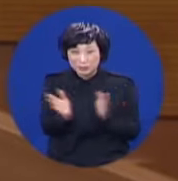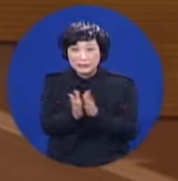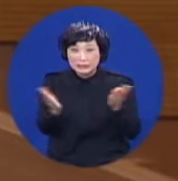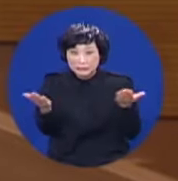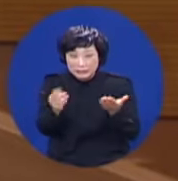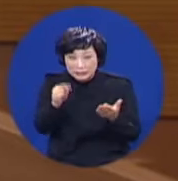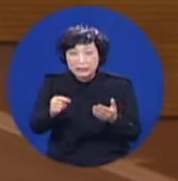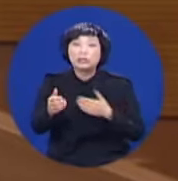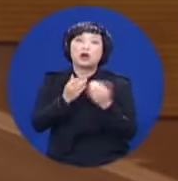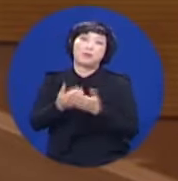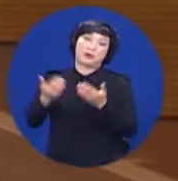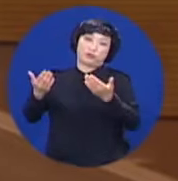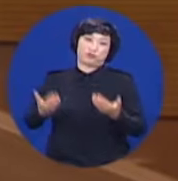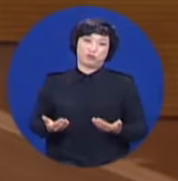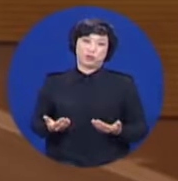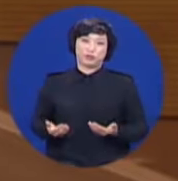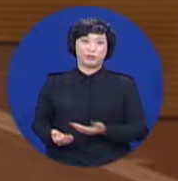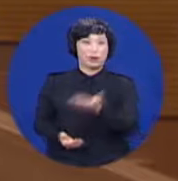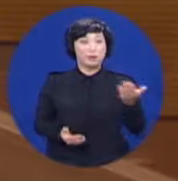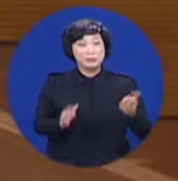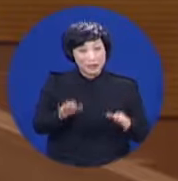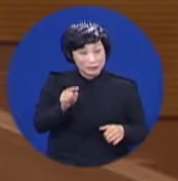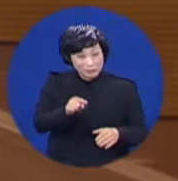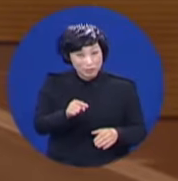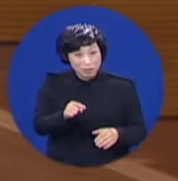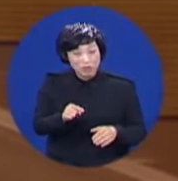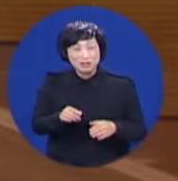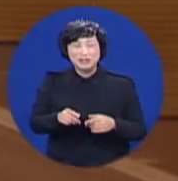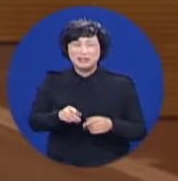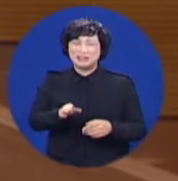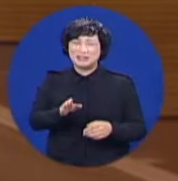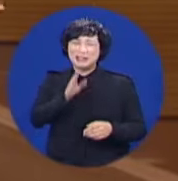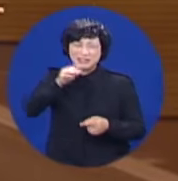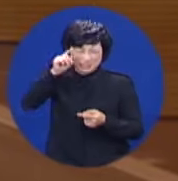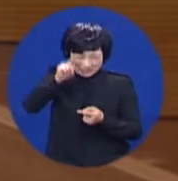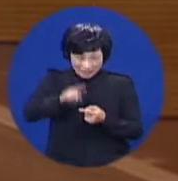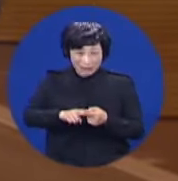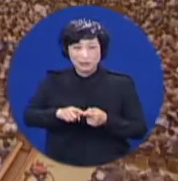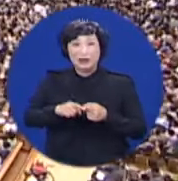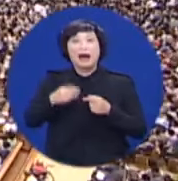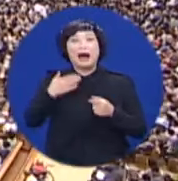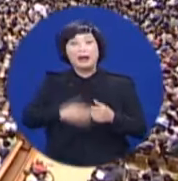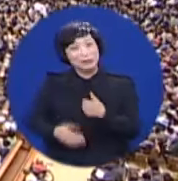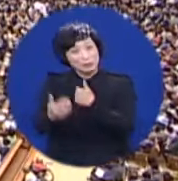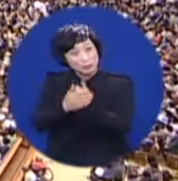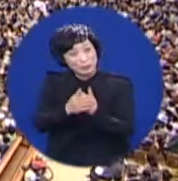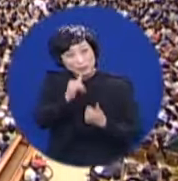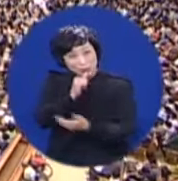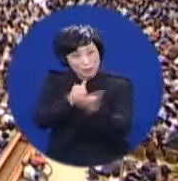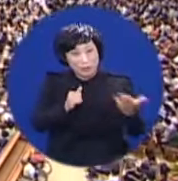모든 것을 경험하게 하되 사실 그대로를 알게 한다는 사실을 알아야 한다.